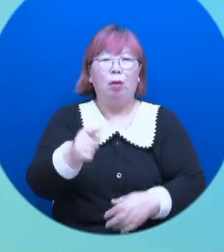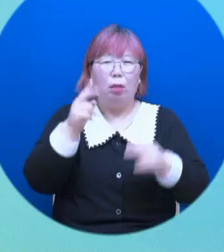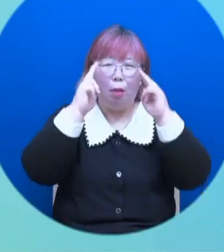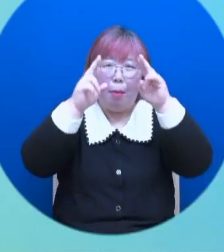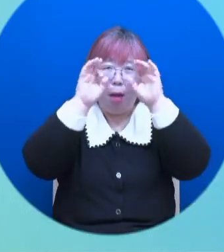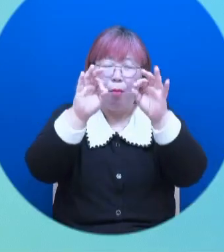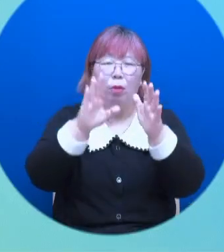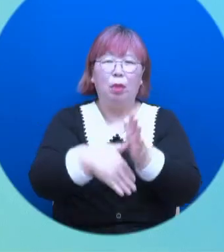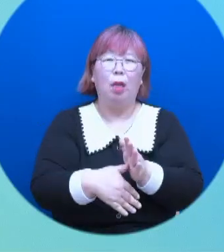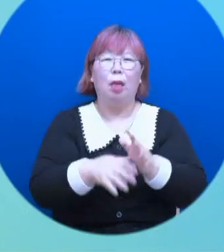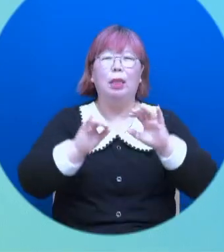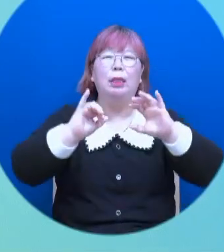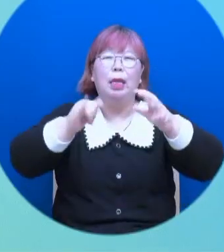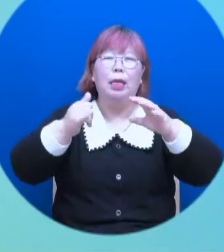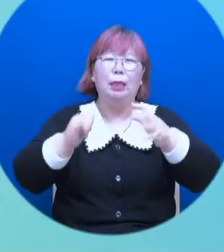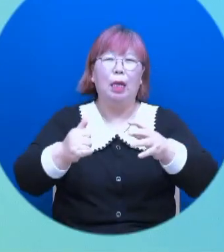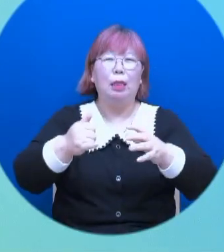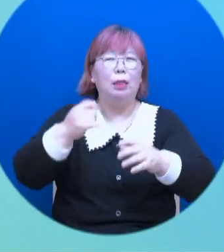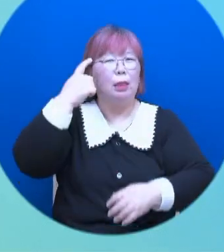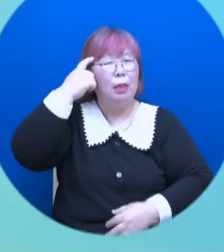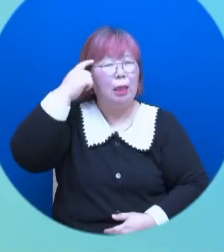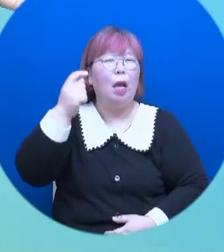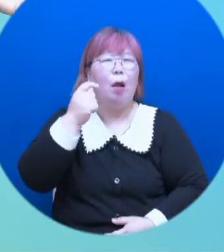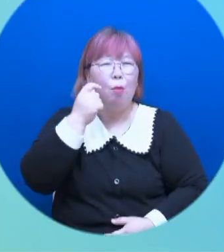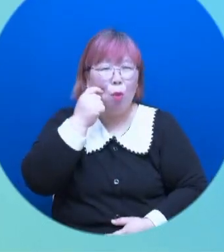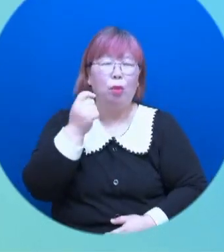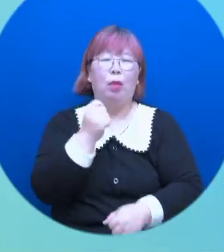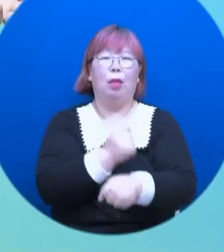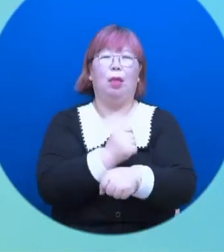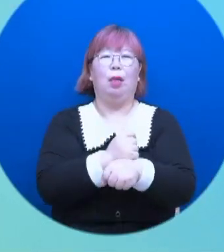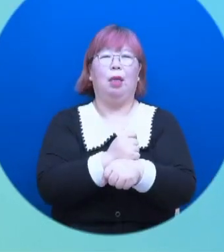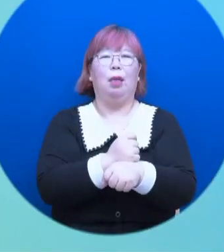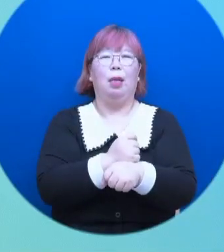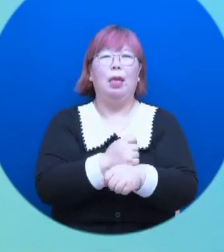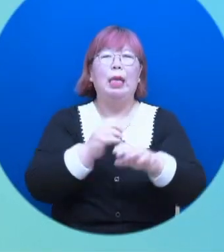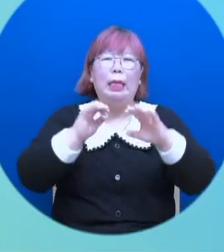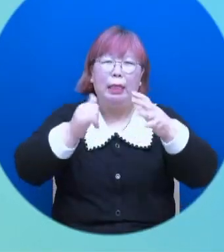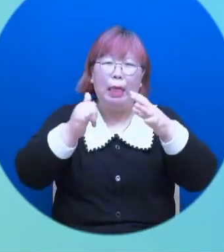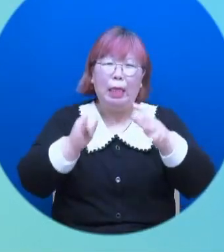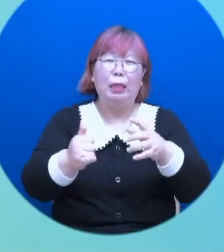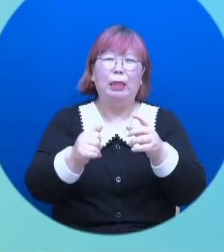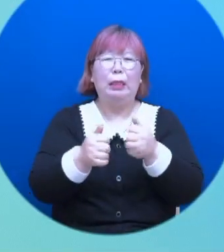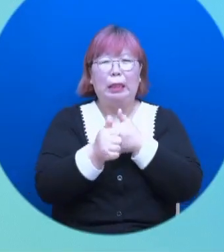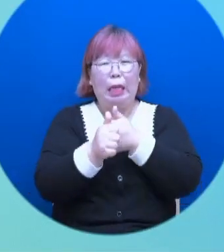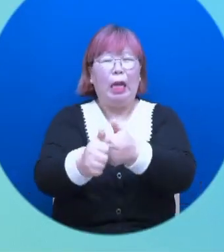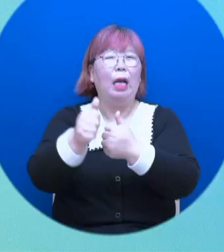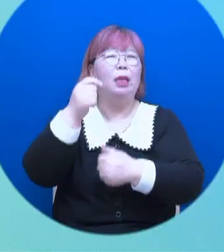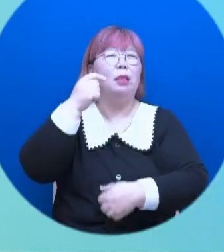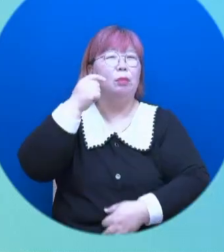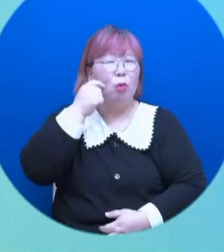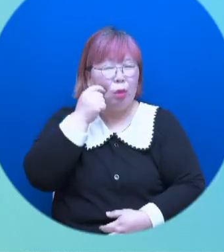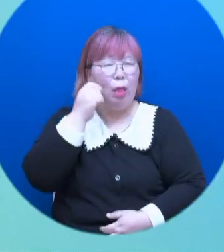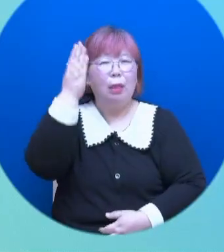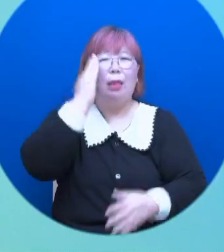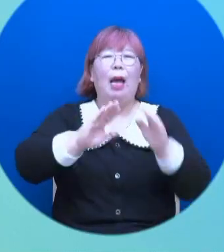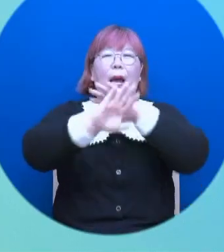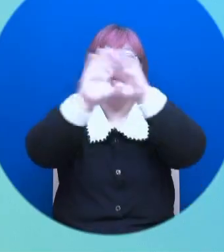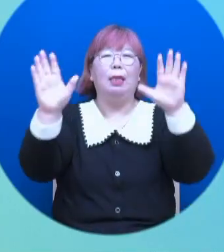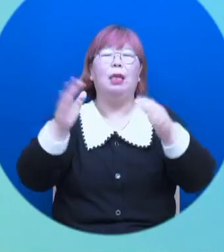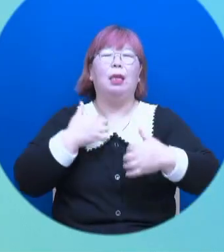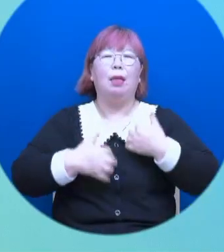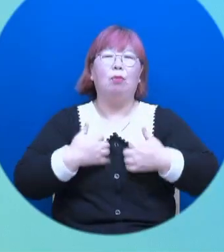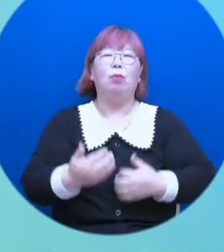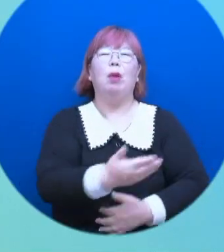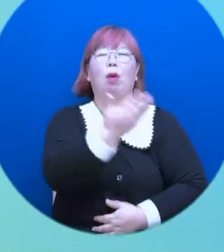때 세상은 상상할 수 없는, 세상은 감히 흉내낼 수 없는 하늘의 기쁨이